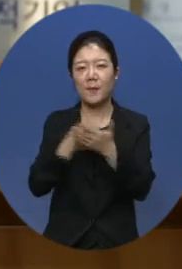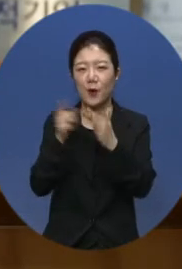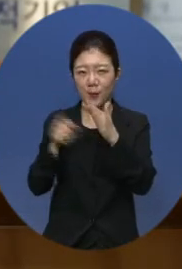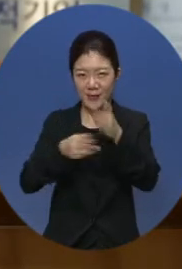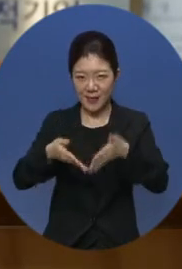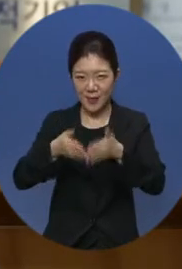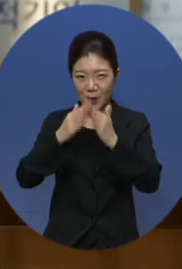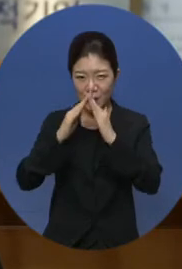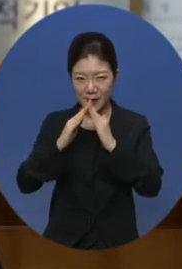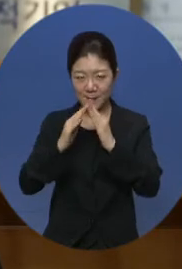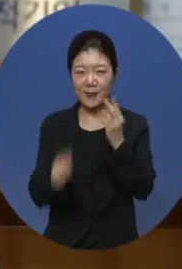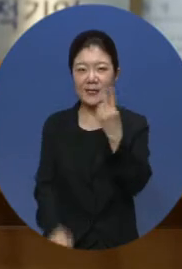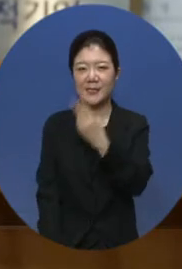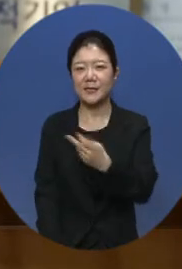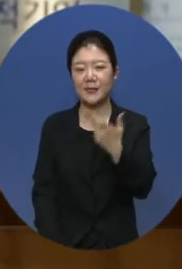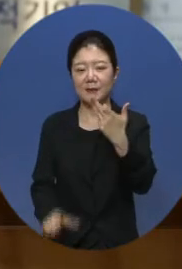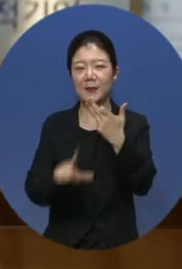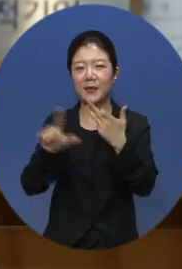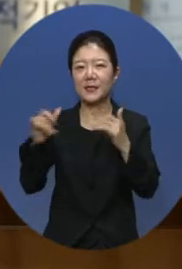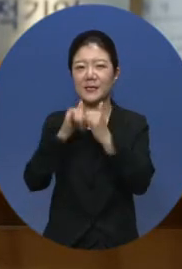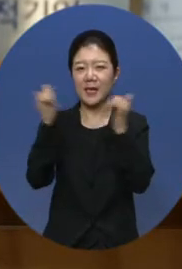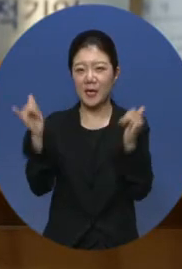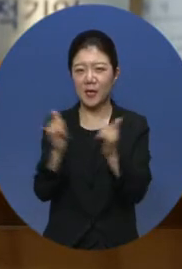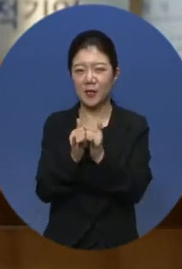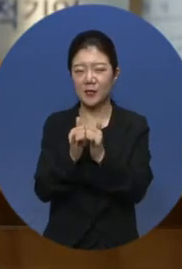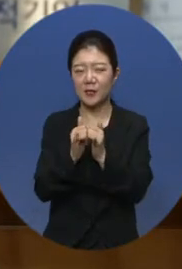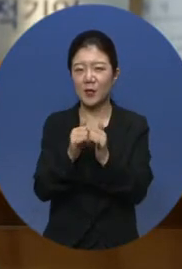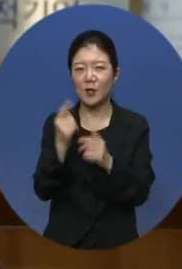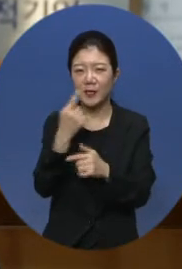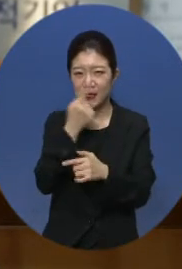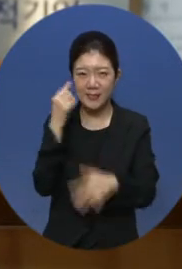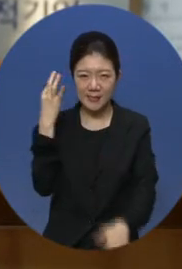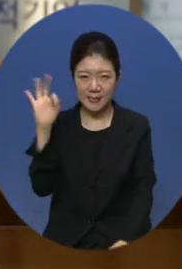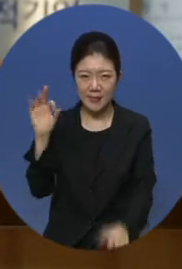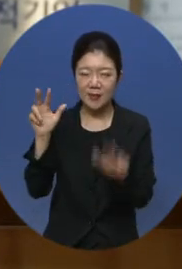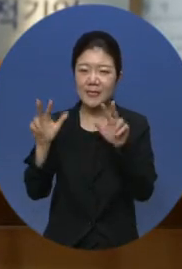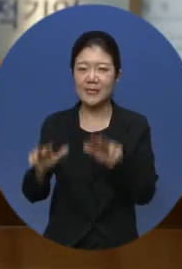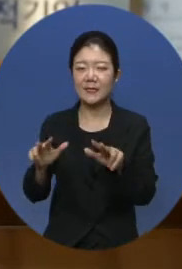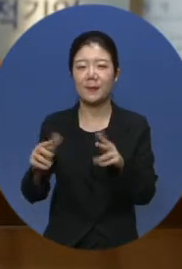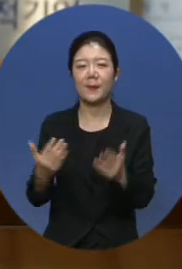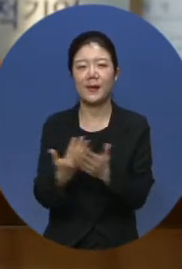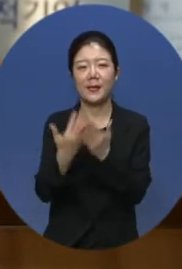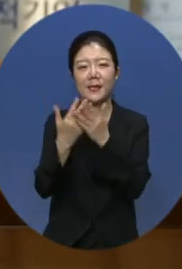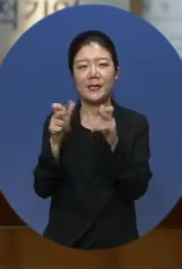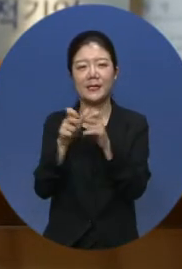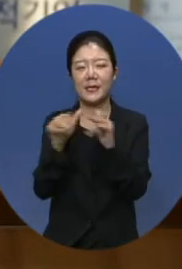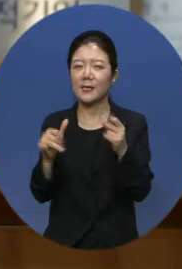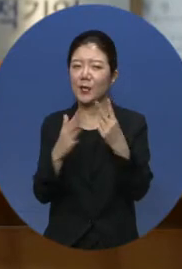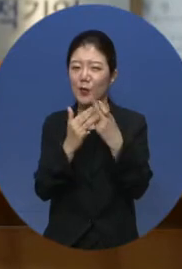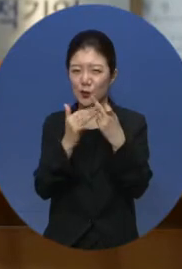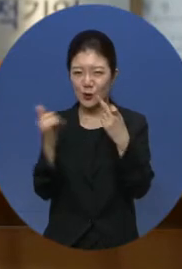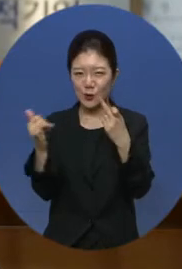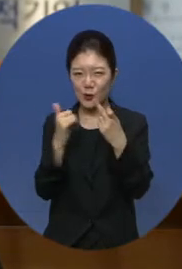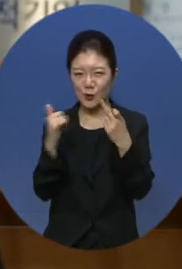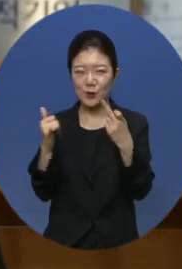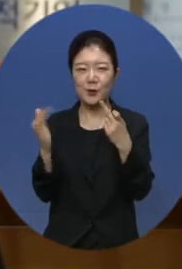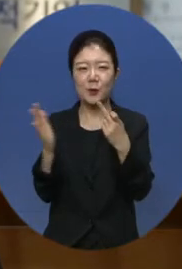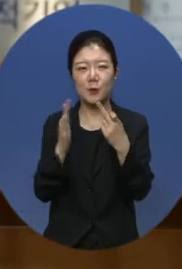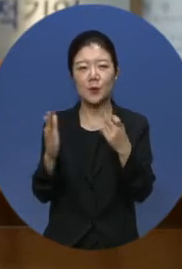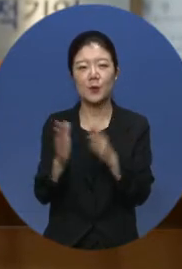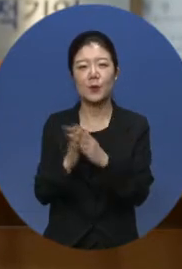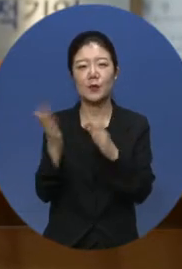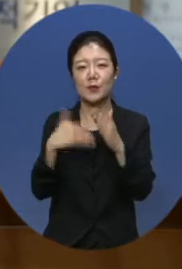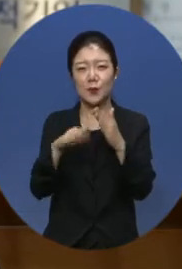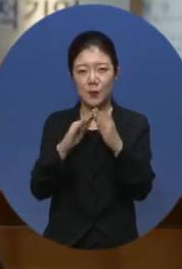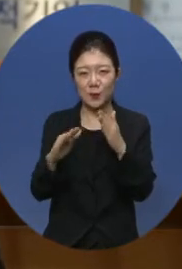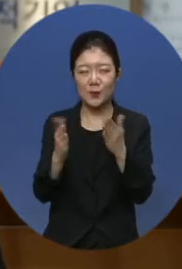설립되어서 2018년 사회적 기업 인증을 받고 지금은 발달장애인들 한 12분, 그리고